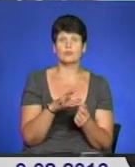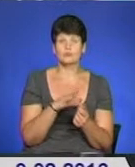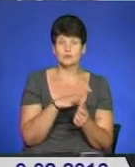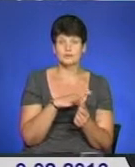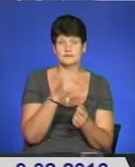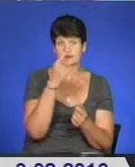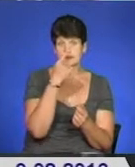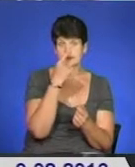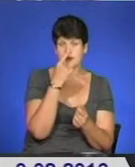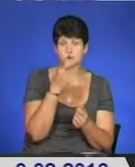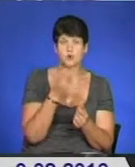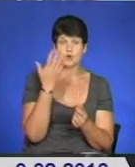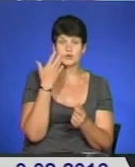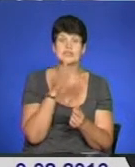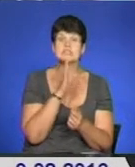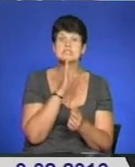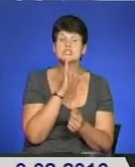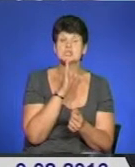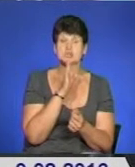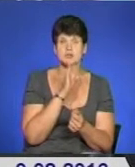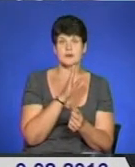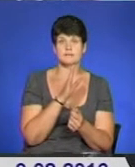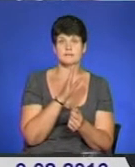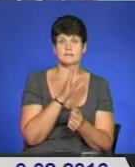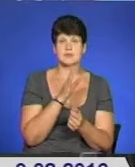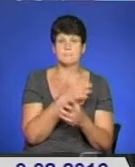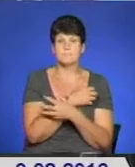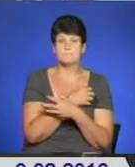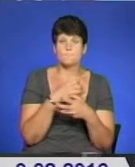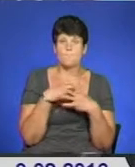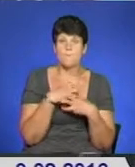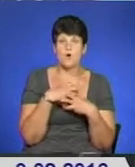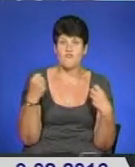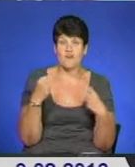навіть недавно був випадок, що жіночка порвала форменний одяг та